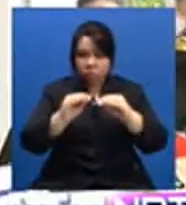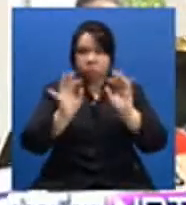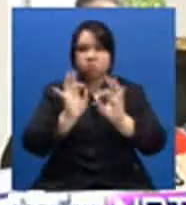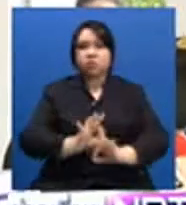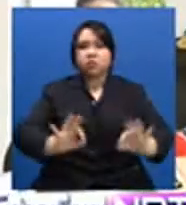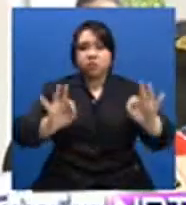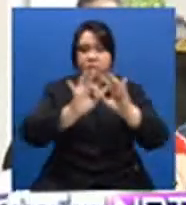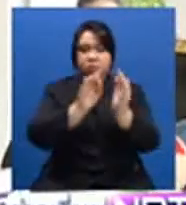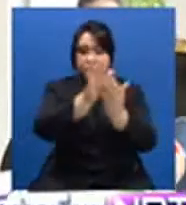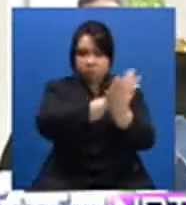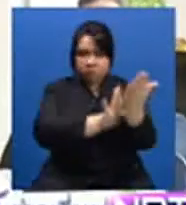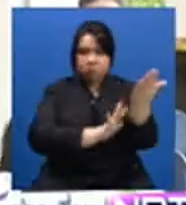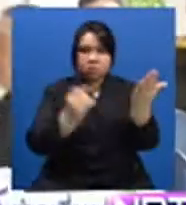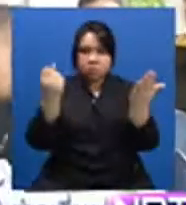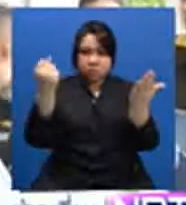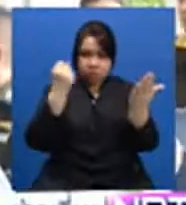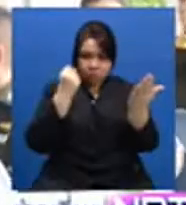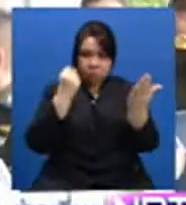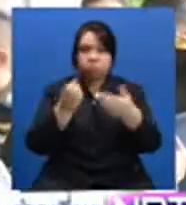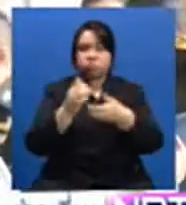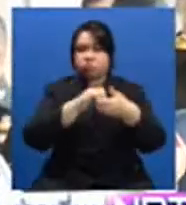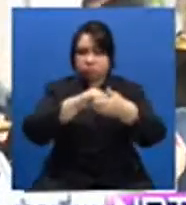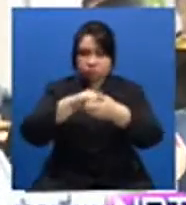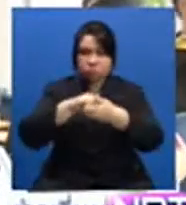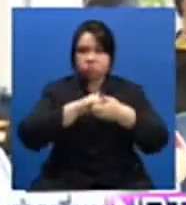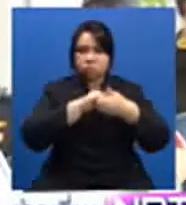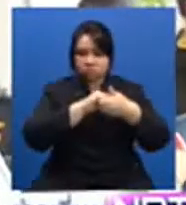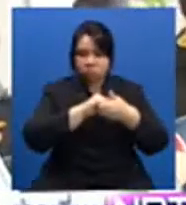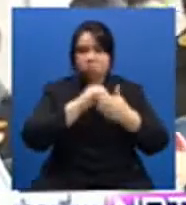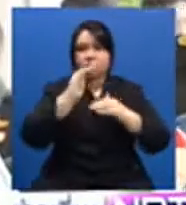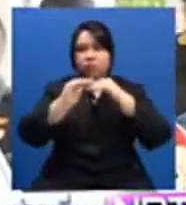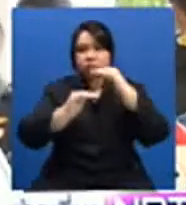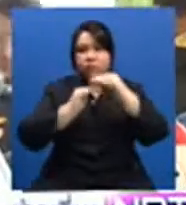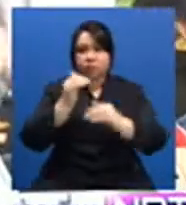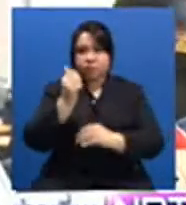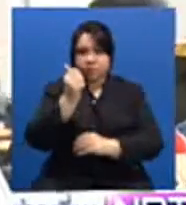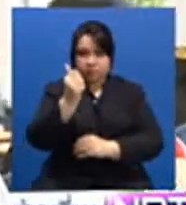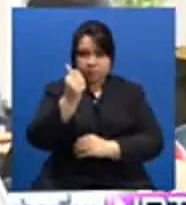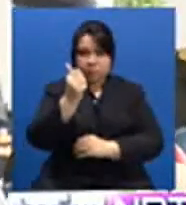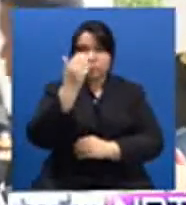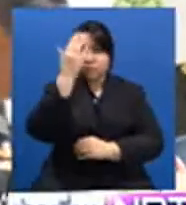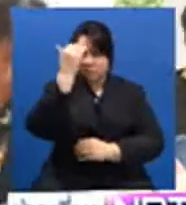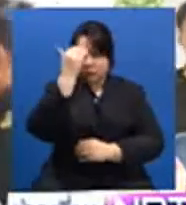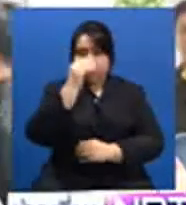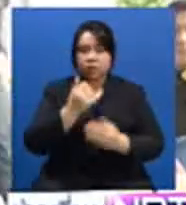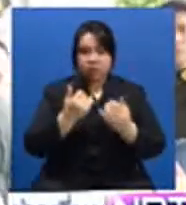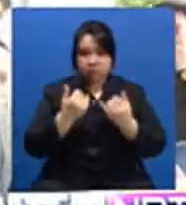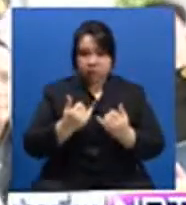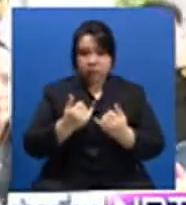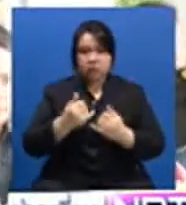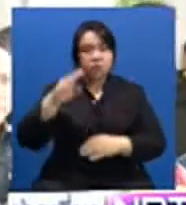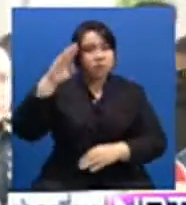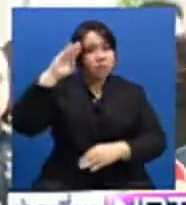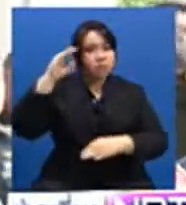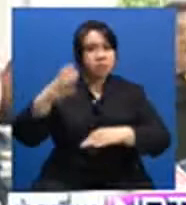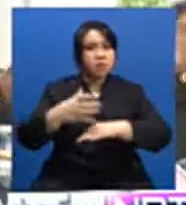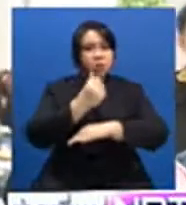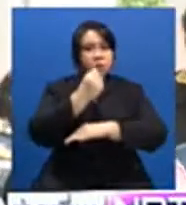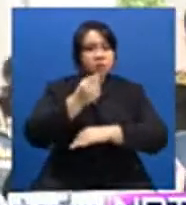ความปรองดองและการปฏิรูปเพื่อให้ประเทศสามารถเดินหน้าต่อไปได้พร้อมยืนยันว่าไม่มีการปฏิวัติซ้อนอย่